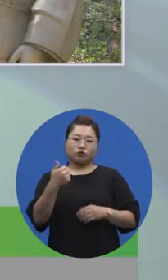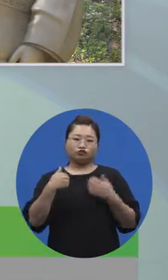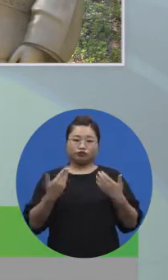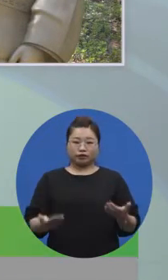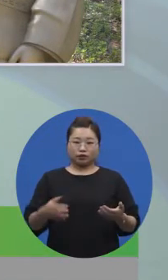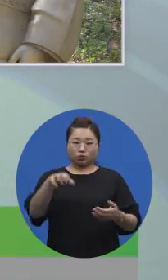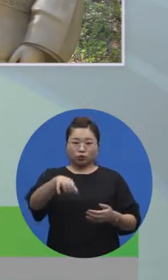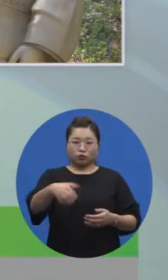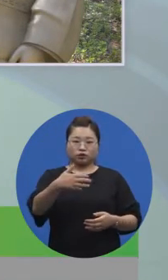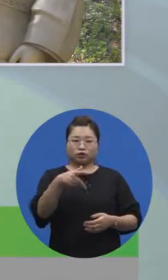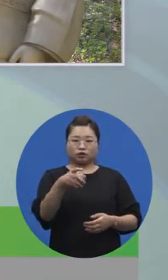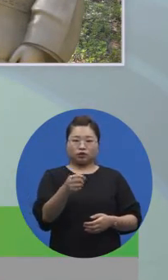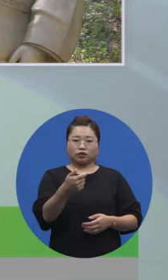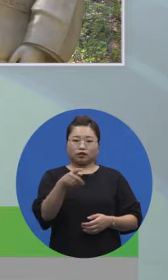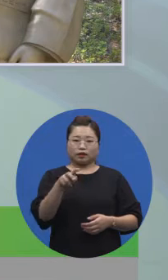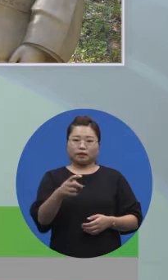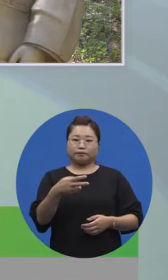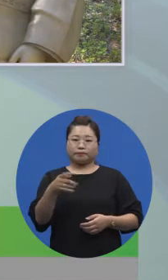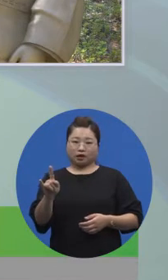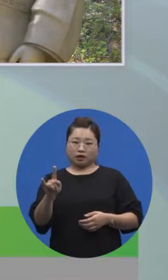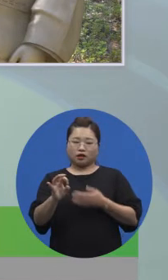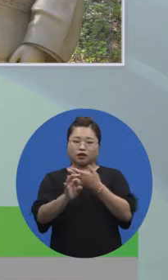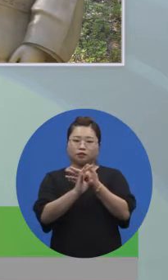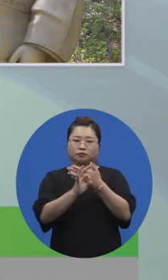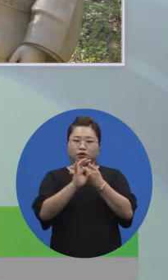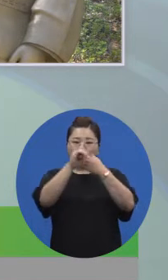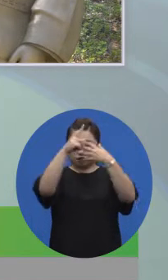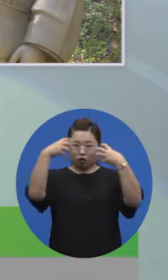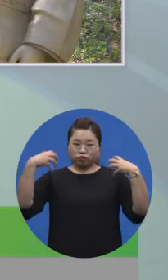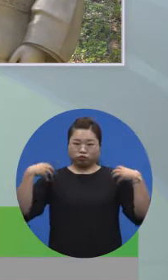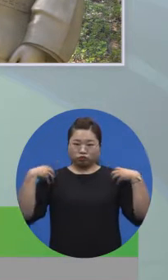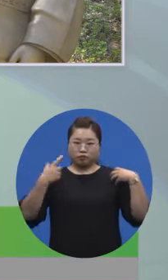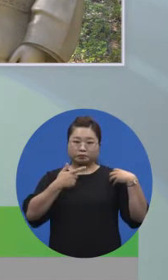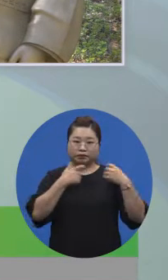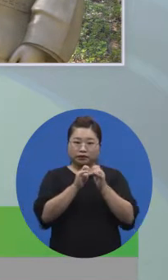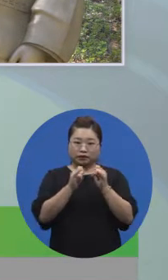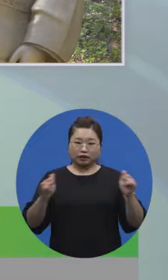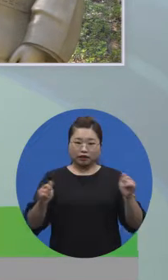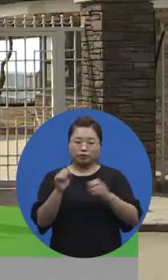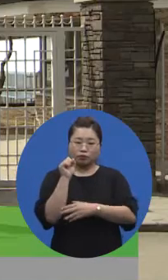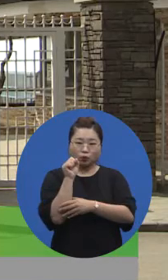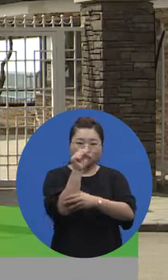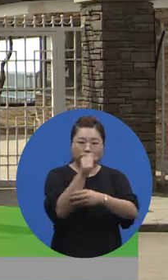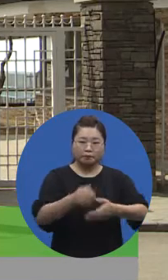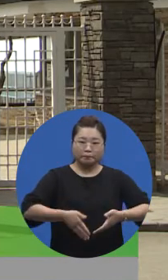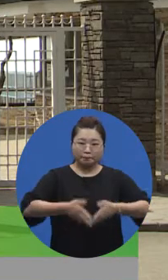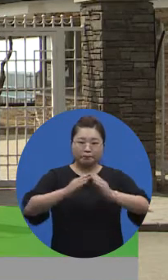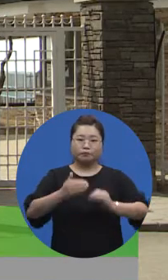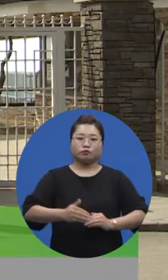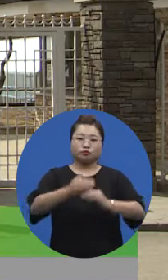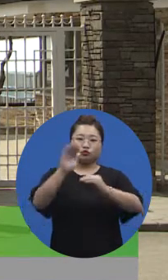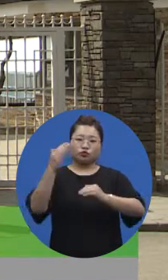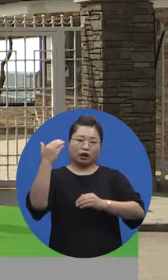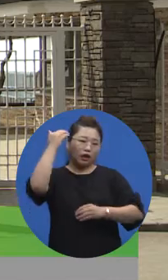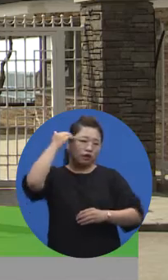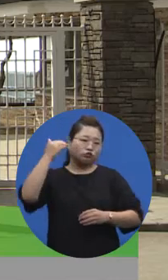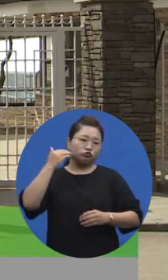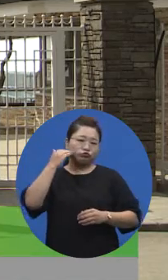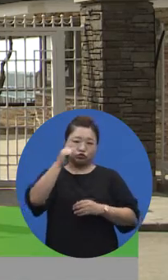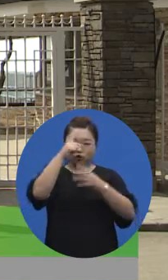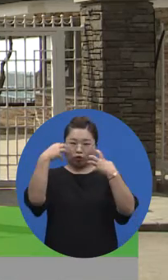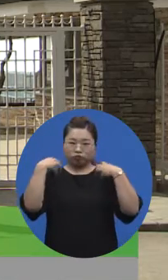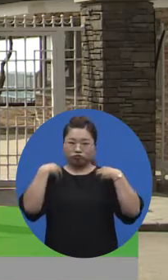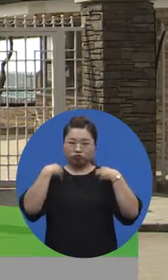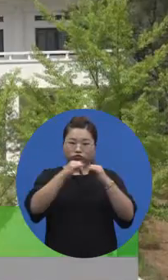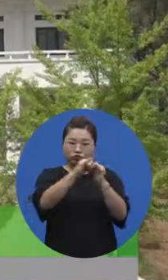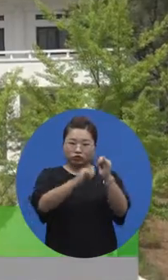대통령 별장 청남대의 임시정부 행정수반 동상 건립이 추진됩니다. 충청북도는 대한민국